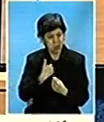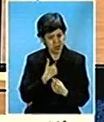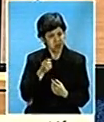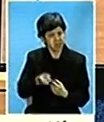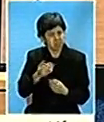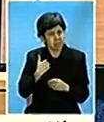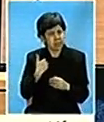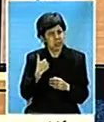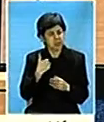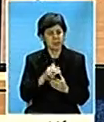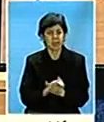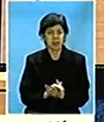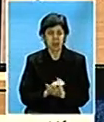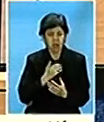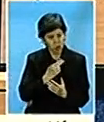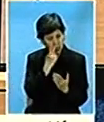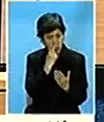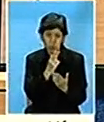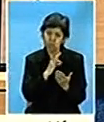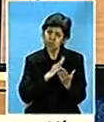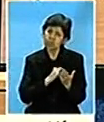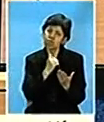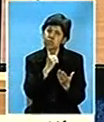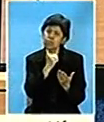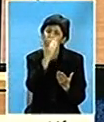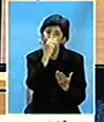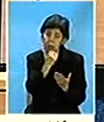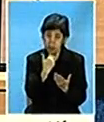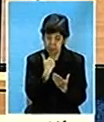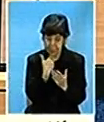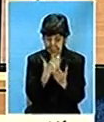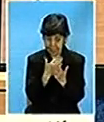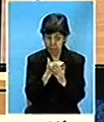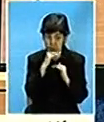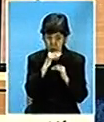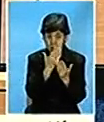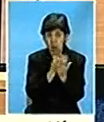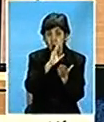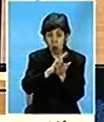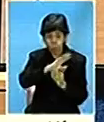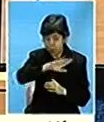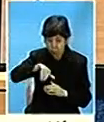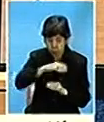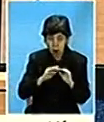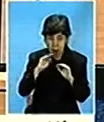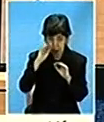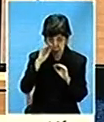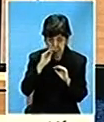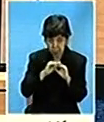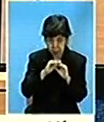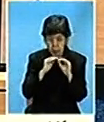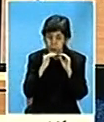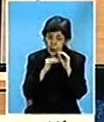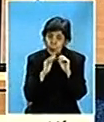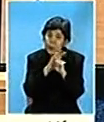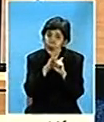เป็นที่ว่าดูดีขึ้นเพราะว่ามีวงเงินรวมของงบประมาณเพิ่มขึ้นในอัตราที่ลดน้อยล